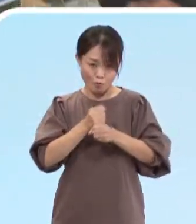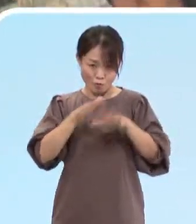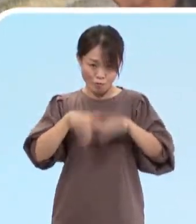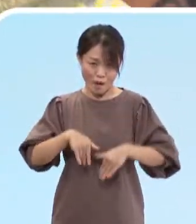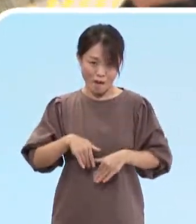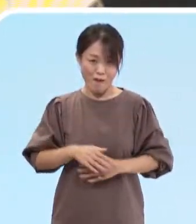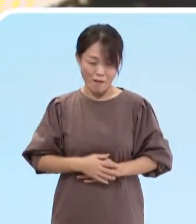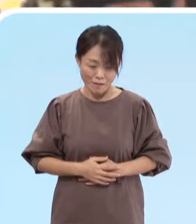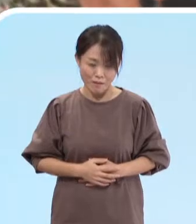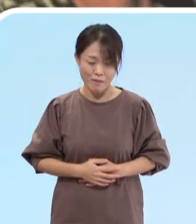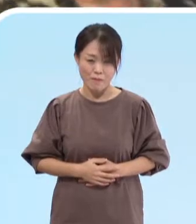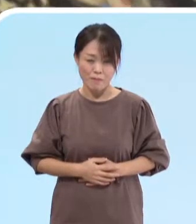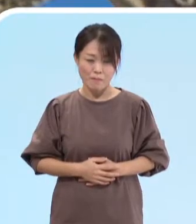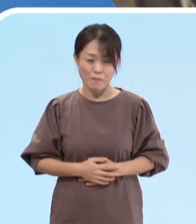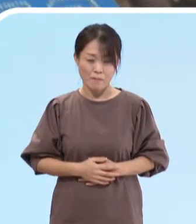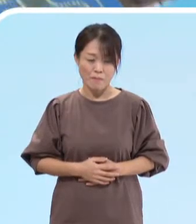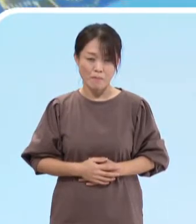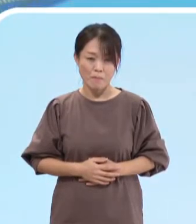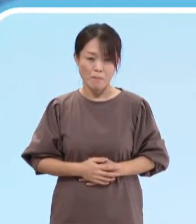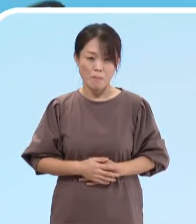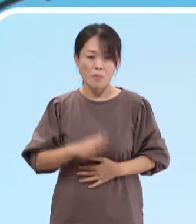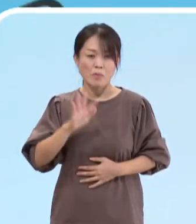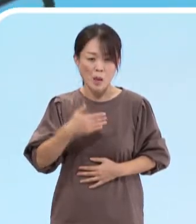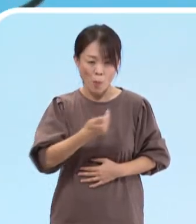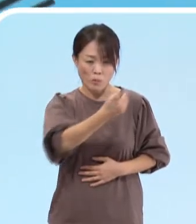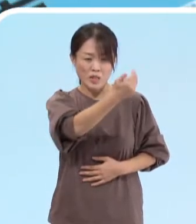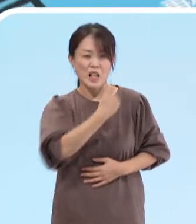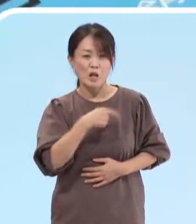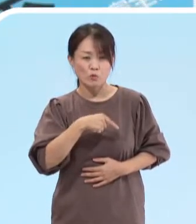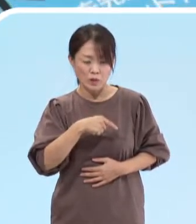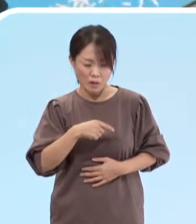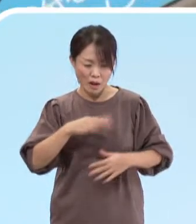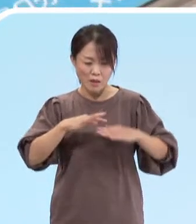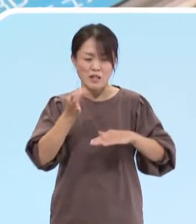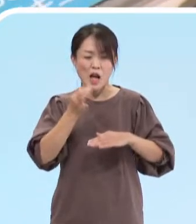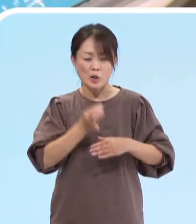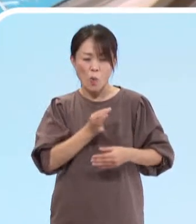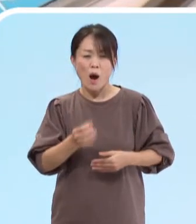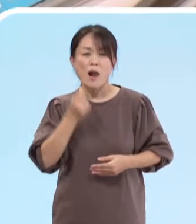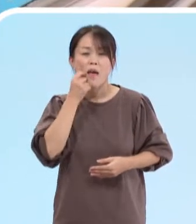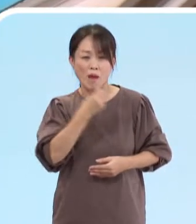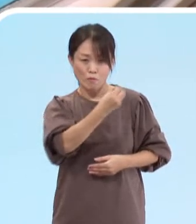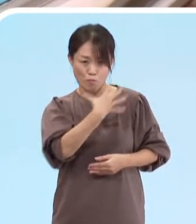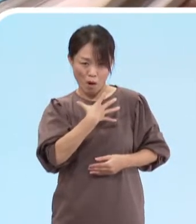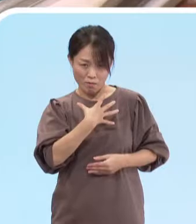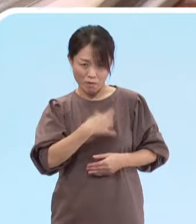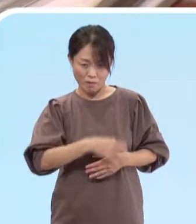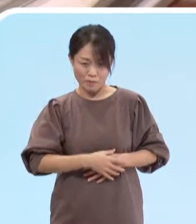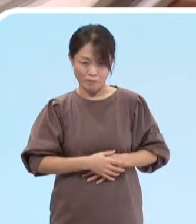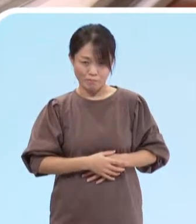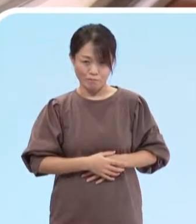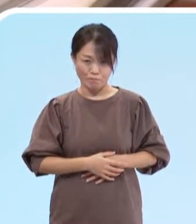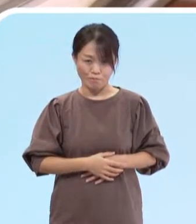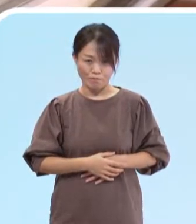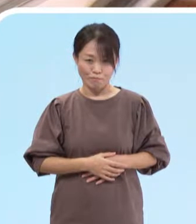ご自身でデザインされたんですって。ところが依頼主からデザイン料が払えないと言われたそう